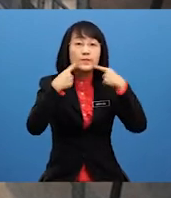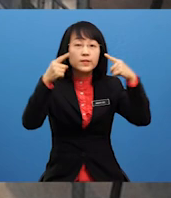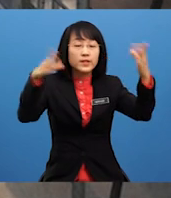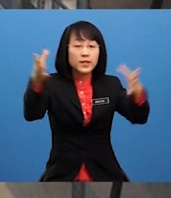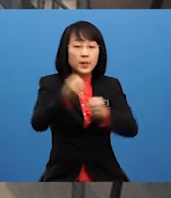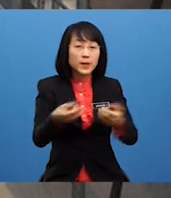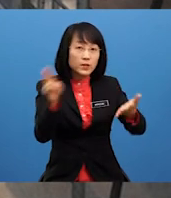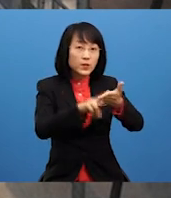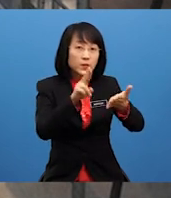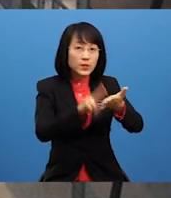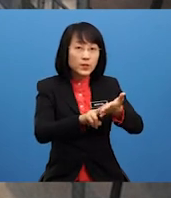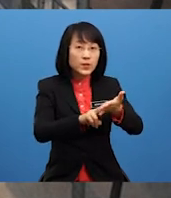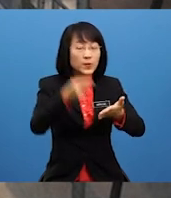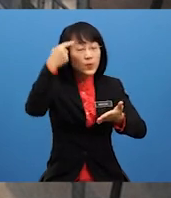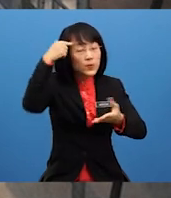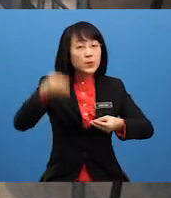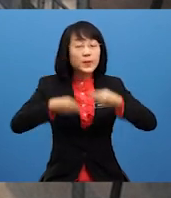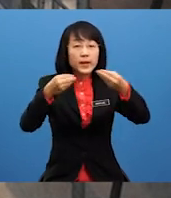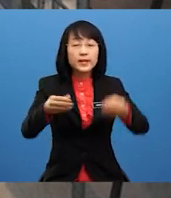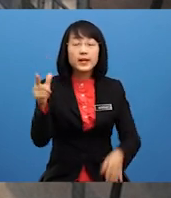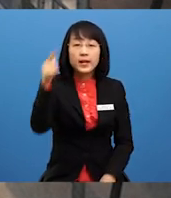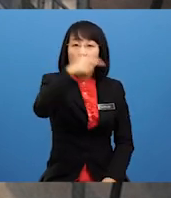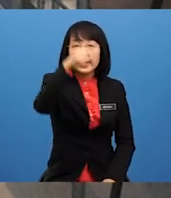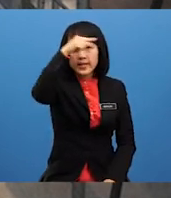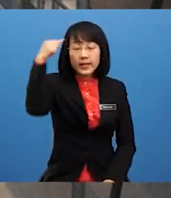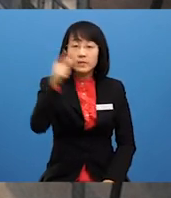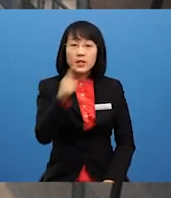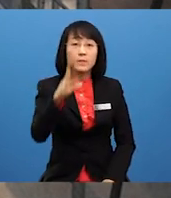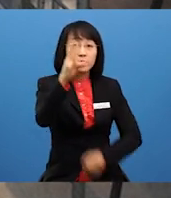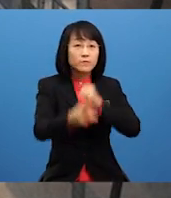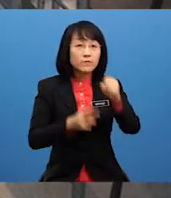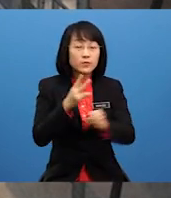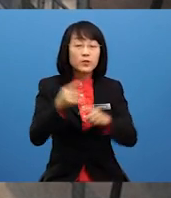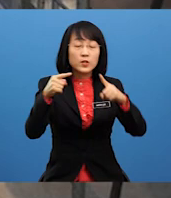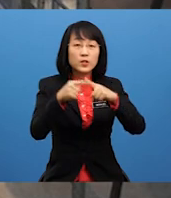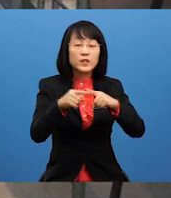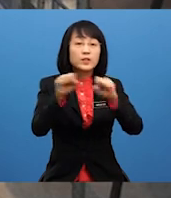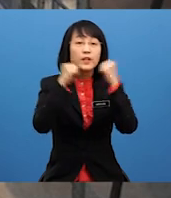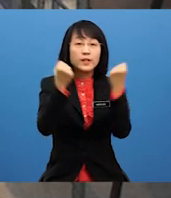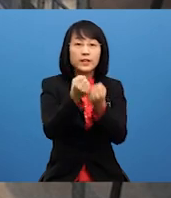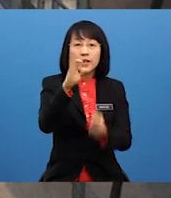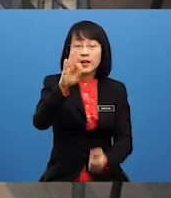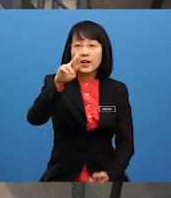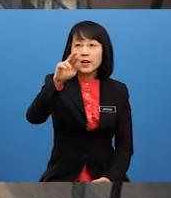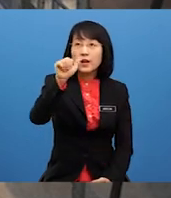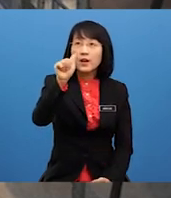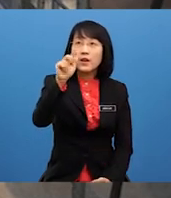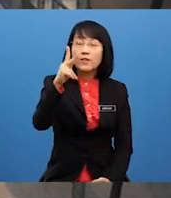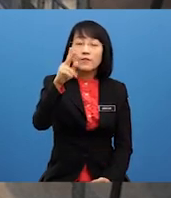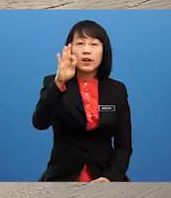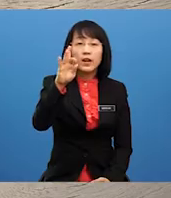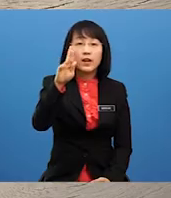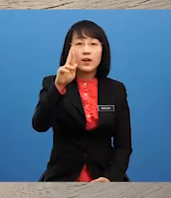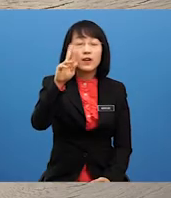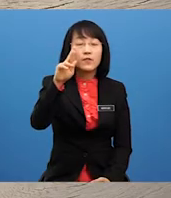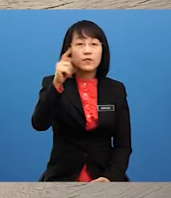kontrak membekalkan lada hitam selama 7 tahun kepada syarikat Frankfurt Import Export di Jerman.